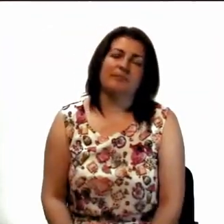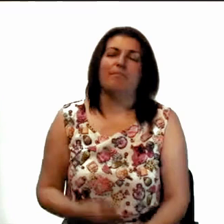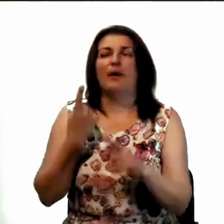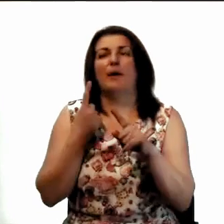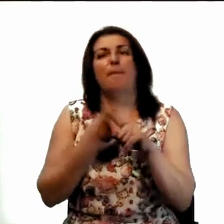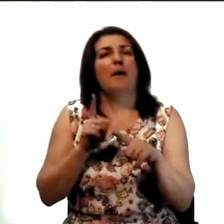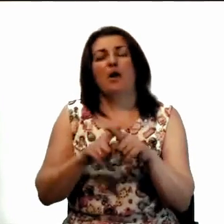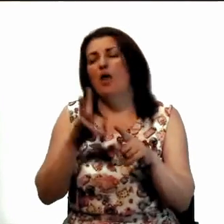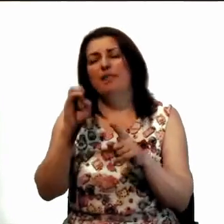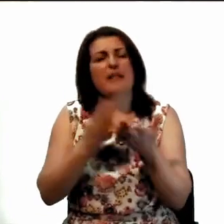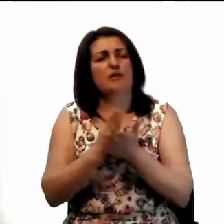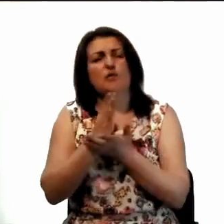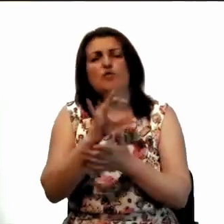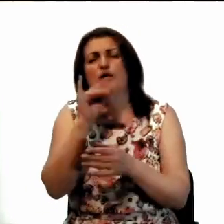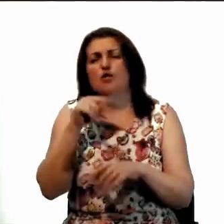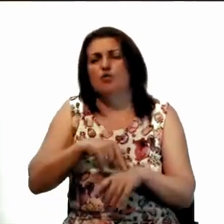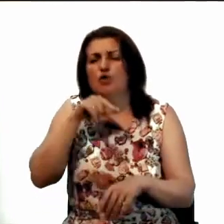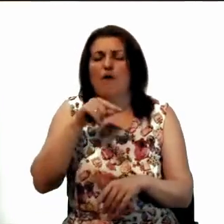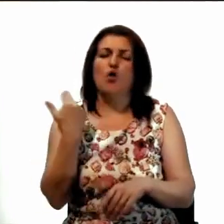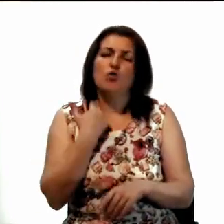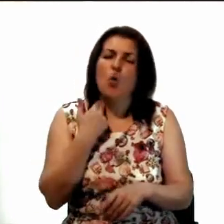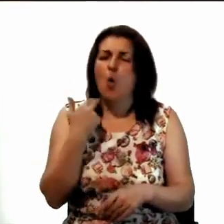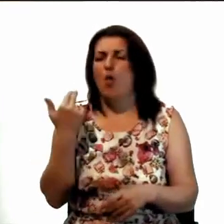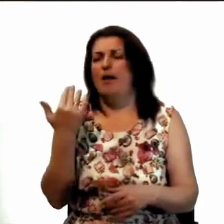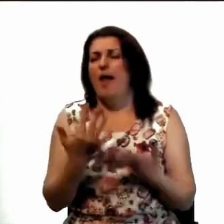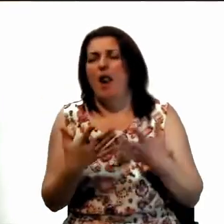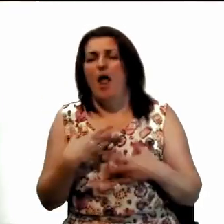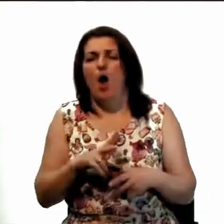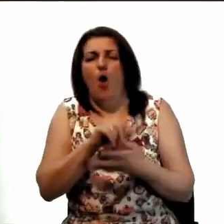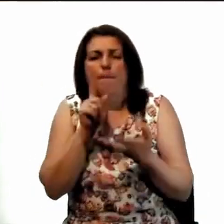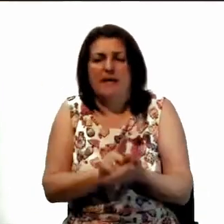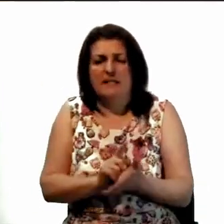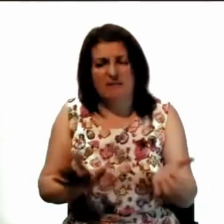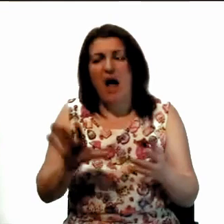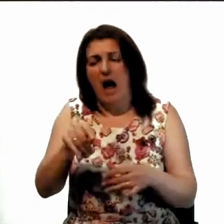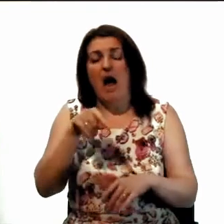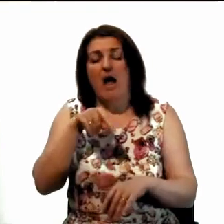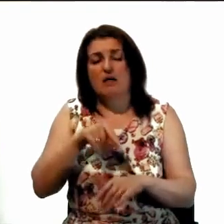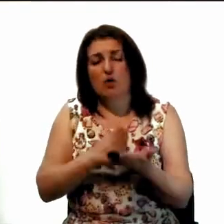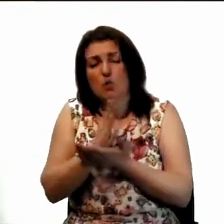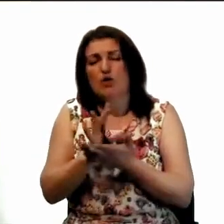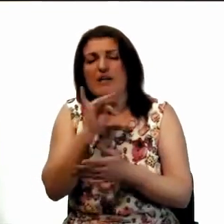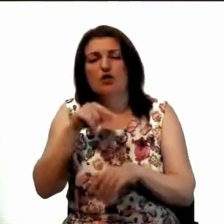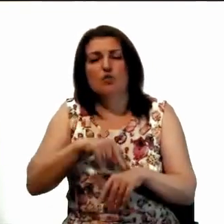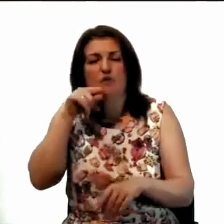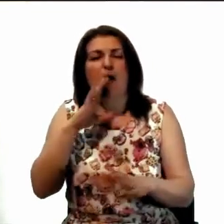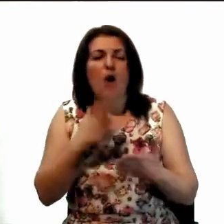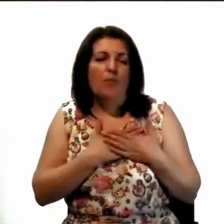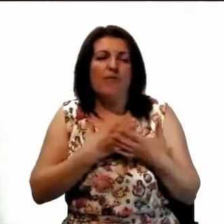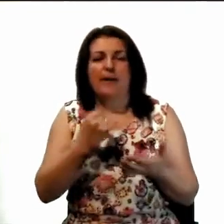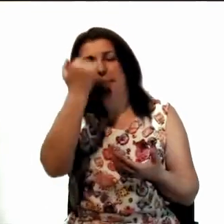Поэтому не служи из чувства долга и обязательства, а служи из чувства любви и